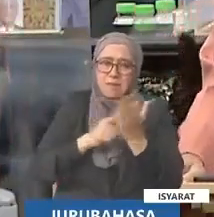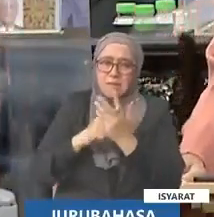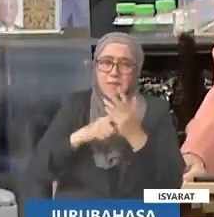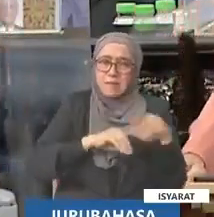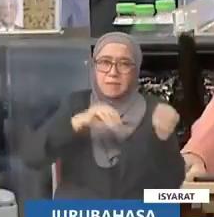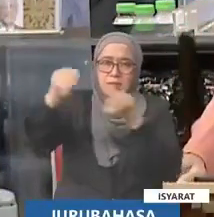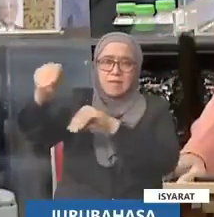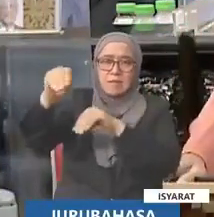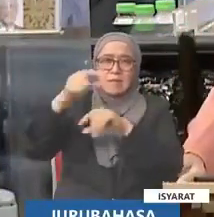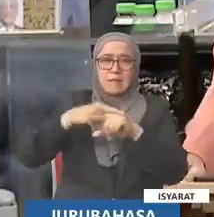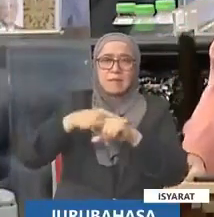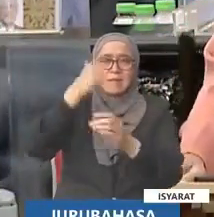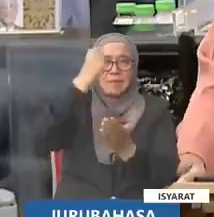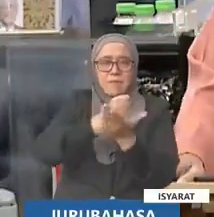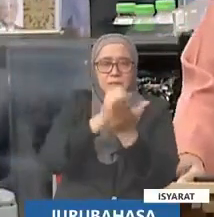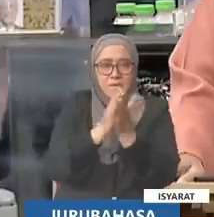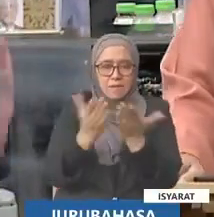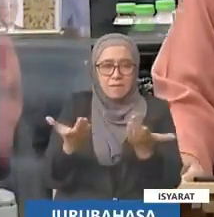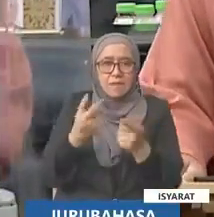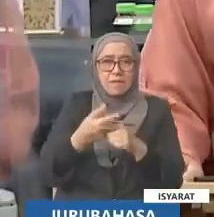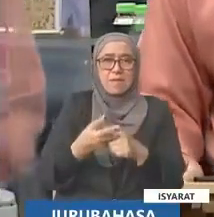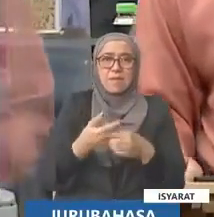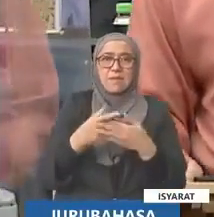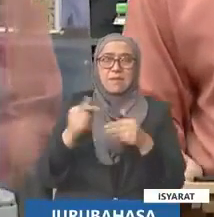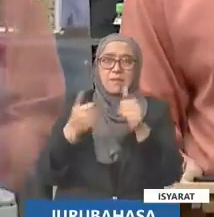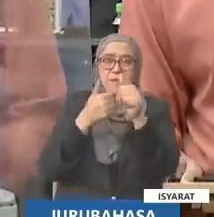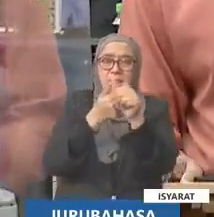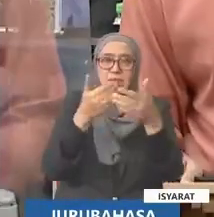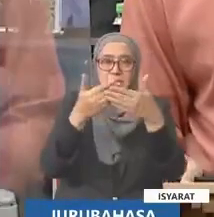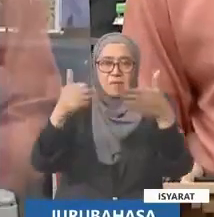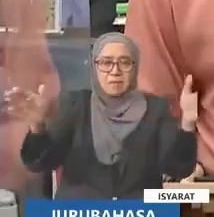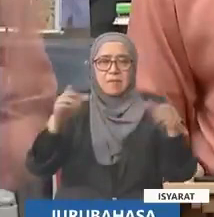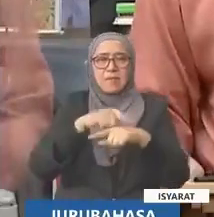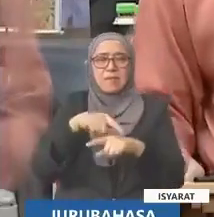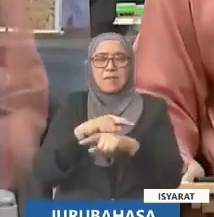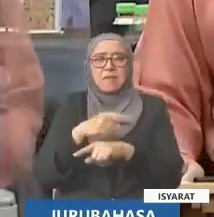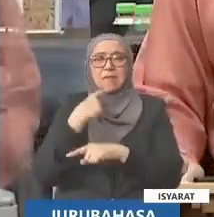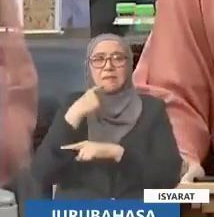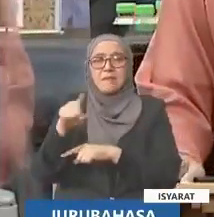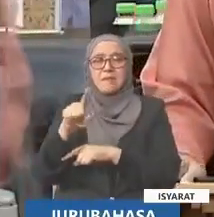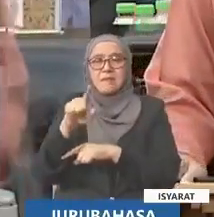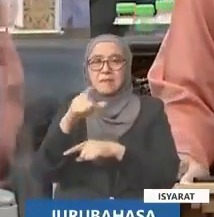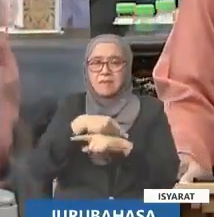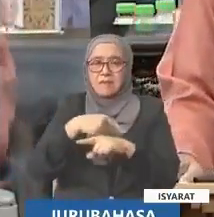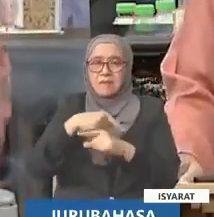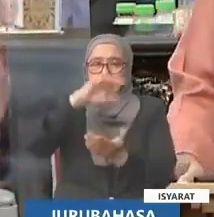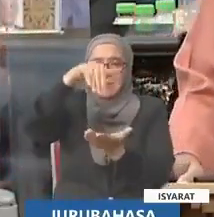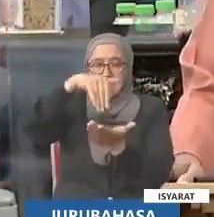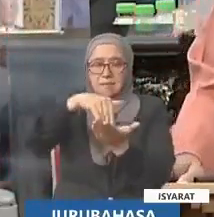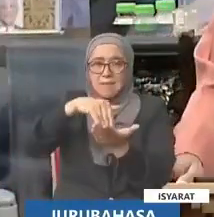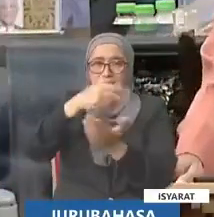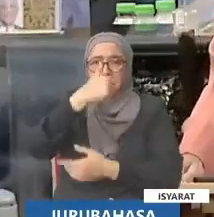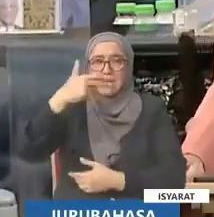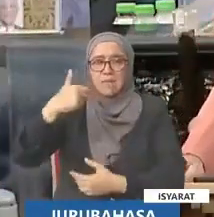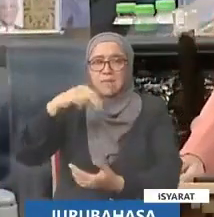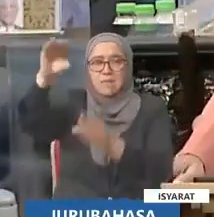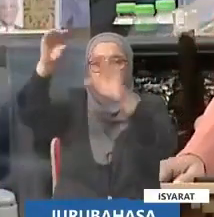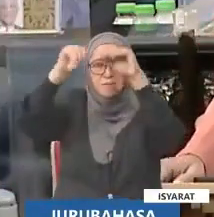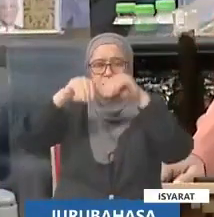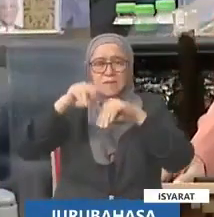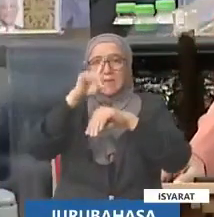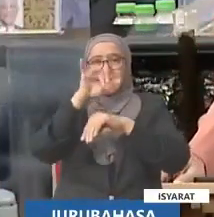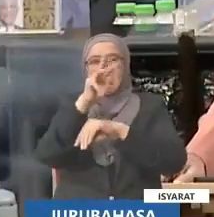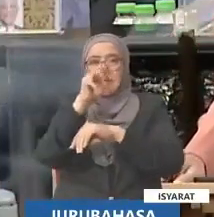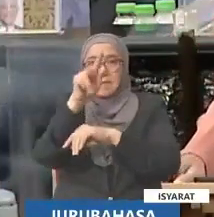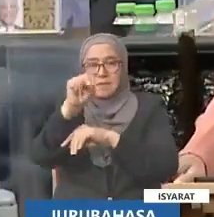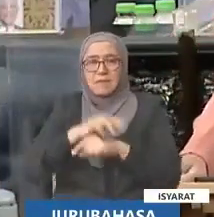Ibu Negara Indonesia ke Kalimantan dan pembukaan lebuh raya Pan Borneo jajaran Teluk Melanor. Dalam menghadapi